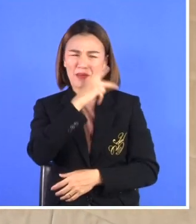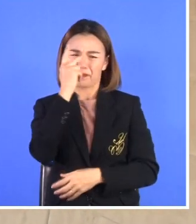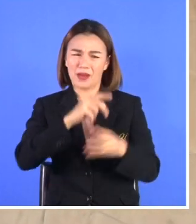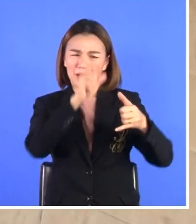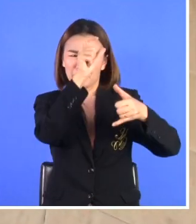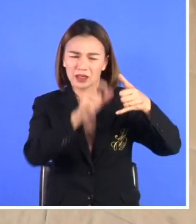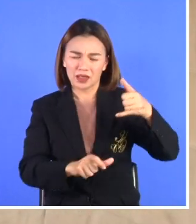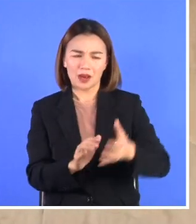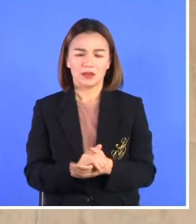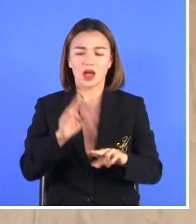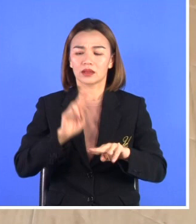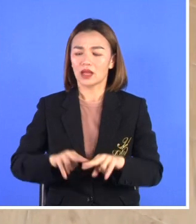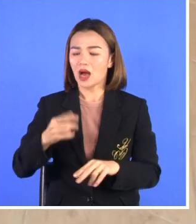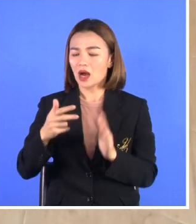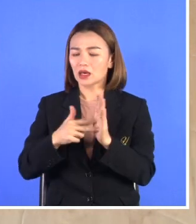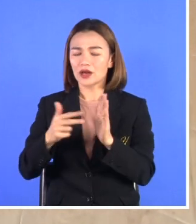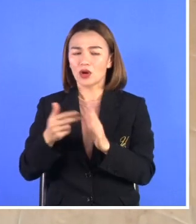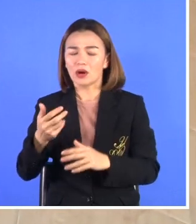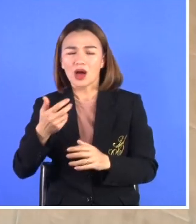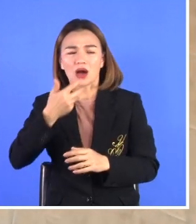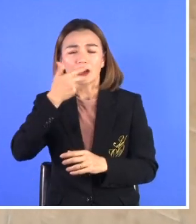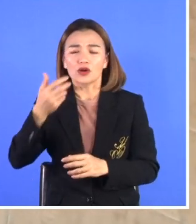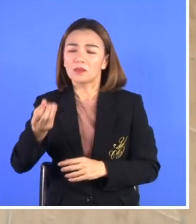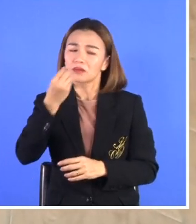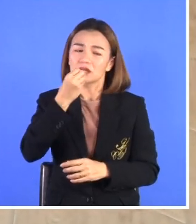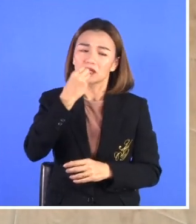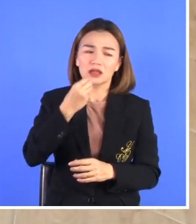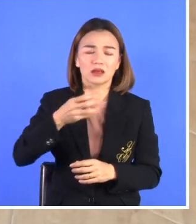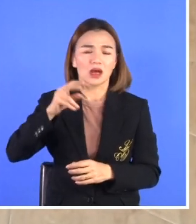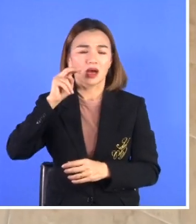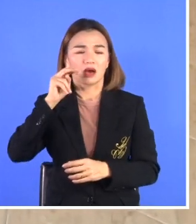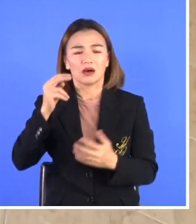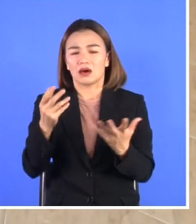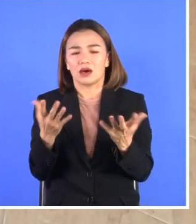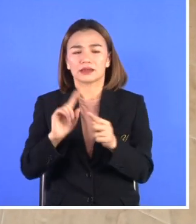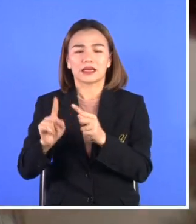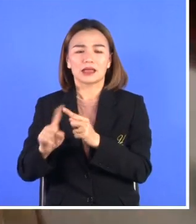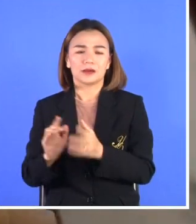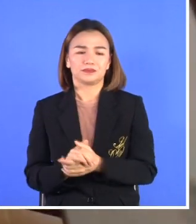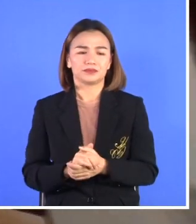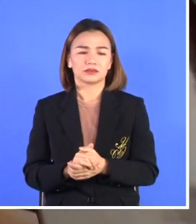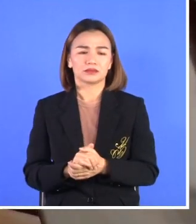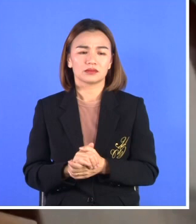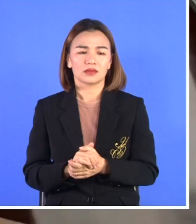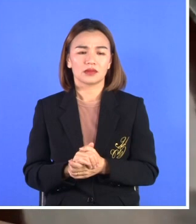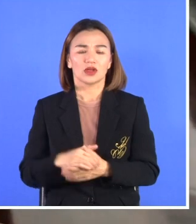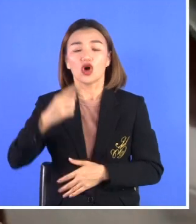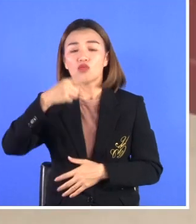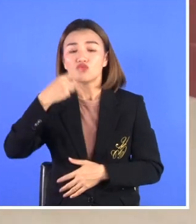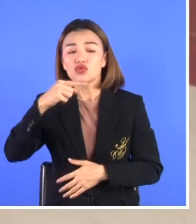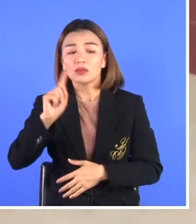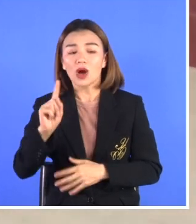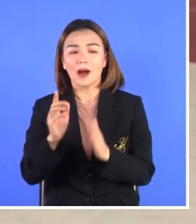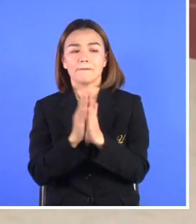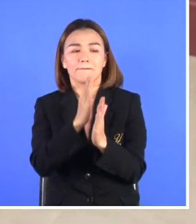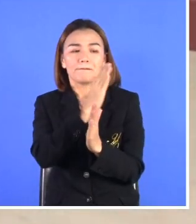ยิบขนมมากินนะครับนำน้ำออกมาต่างๆที่ว่าเนี่ยนะครับคือเจ้าตัวเนี่ยนะครับพูดแล้วก็จับใจความได้ว่าบวชมา